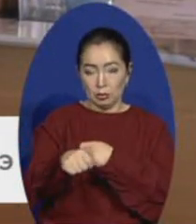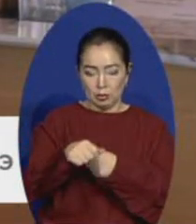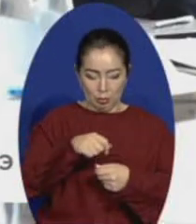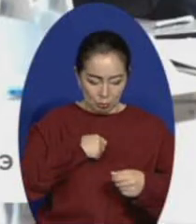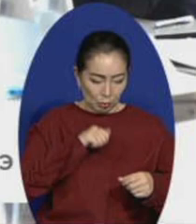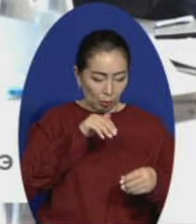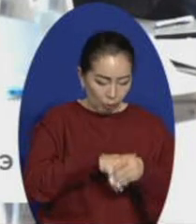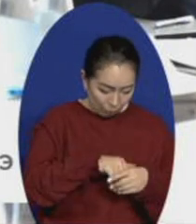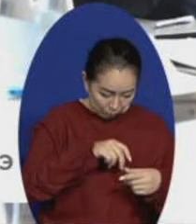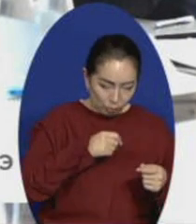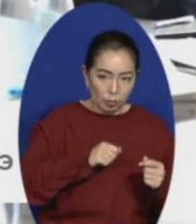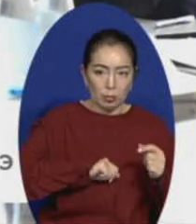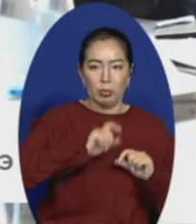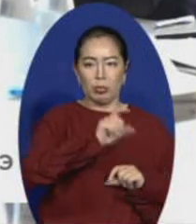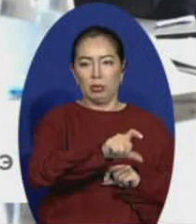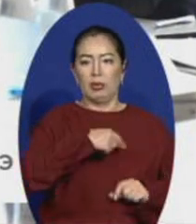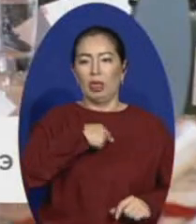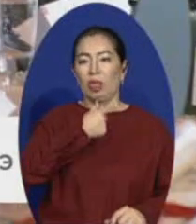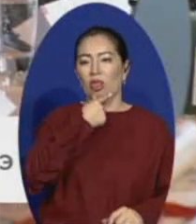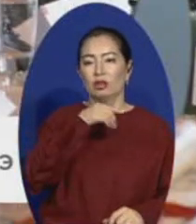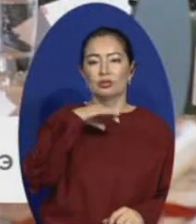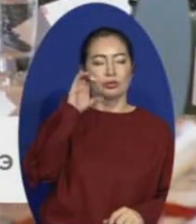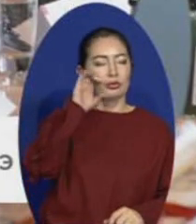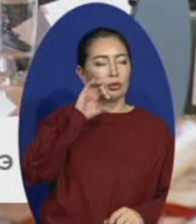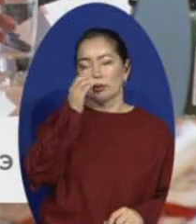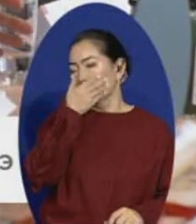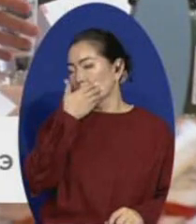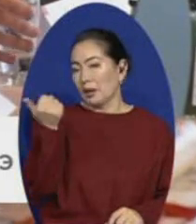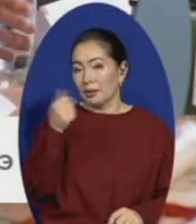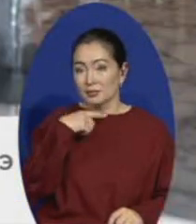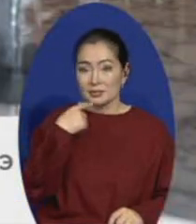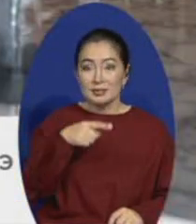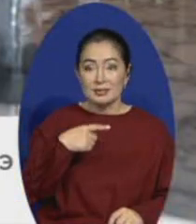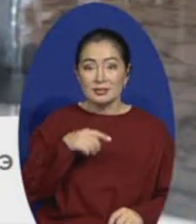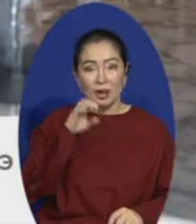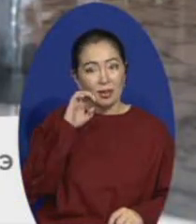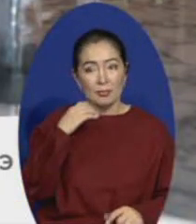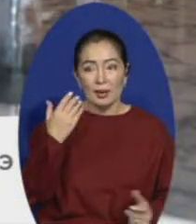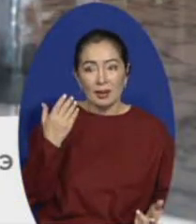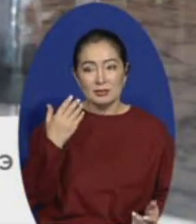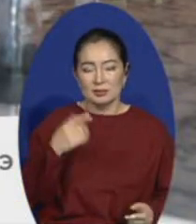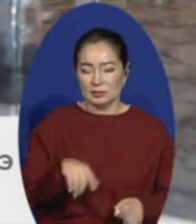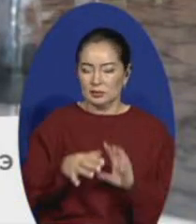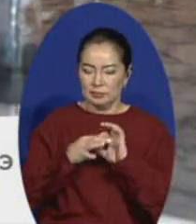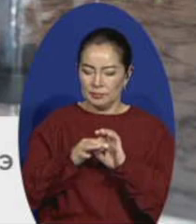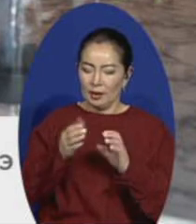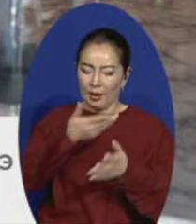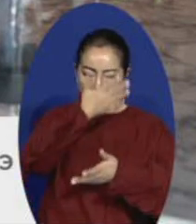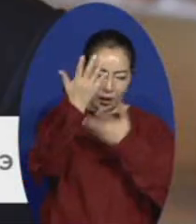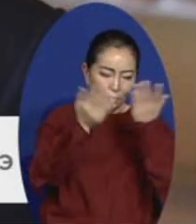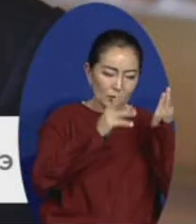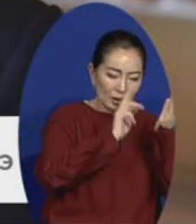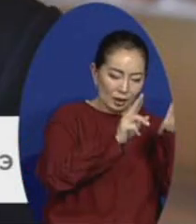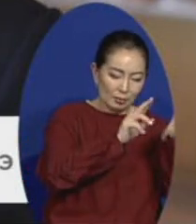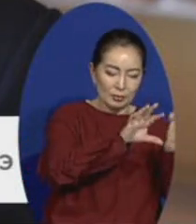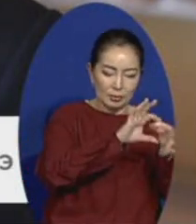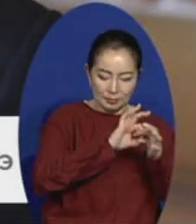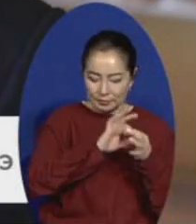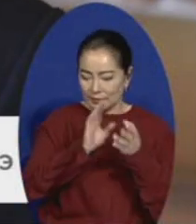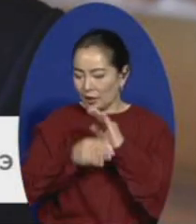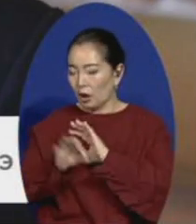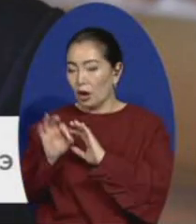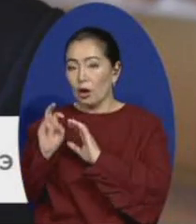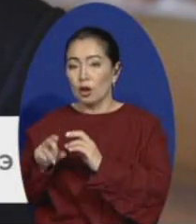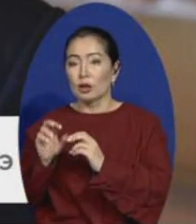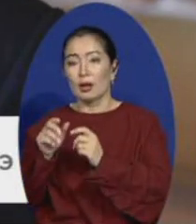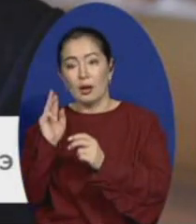болно. Хөрөнгө оруулах сонирхол одоо байхгүй гэдгийг бас илэрхийлж байна. Хайгуулын компаниас олборлолтын компани руу шилжих, хайгуулын компаниас хөрөнгө оруулагчдын компани